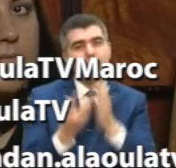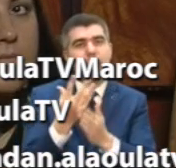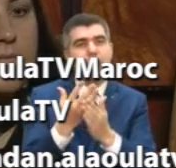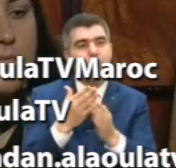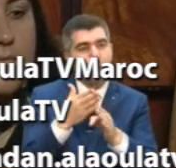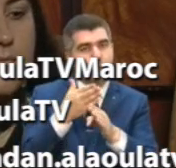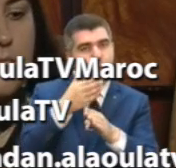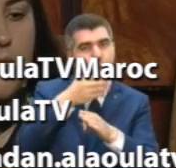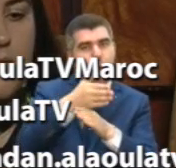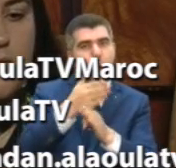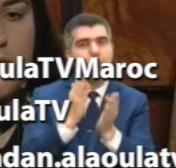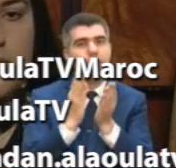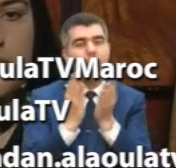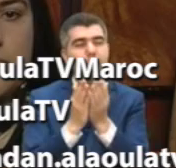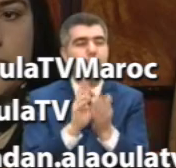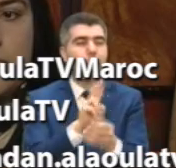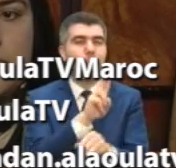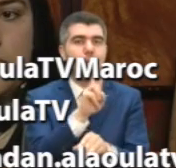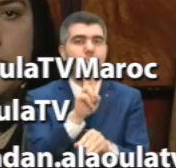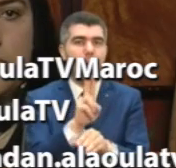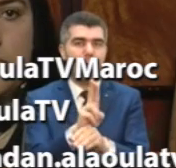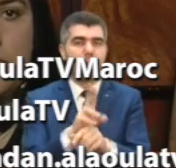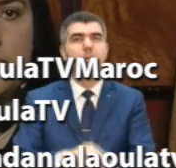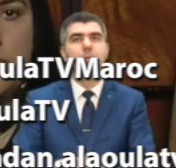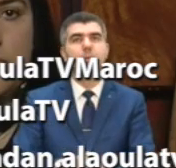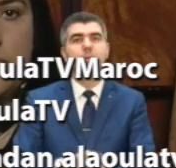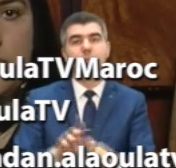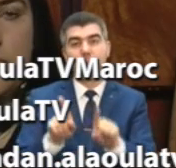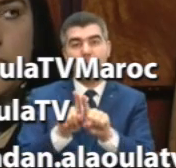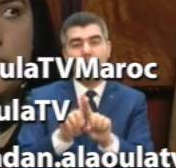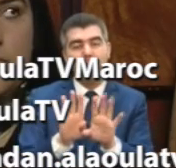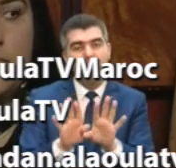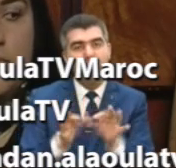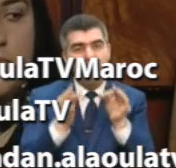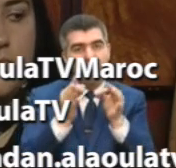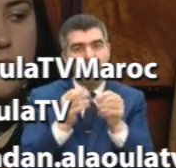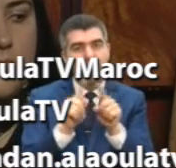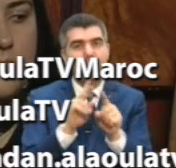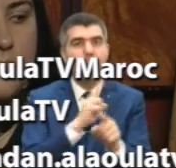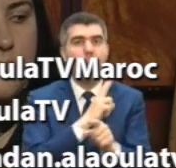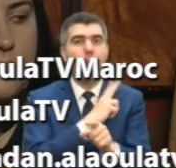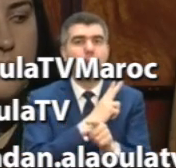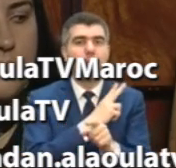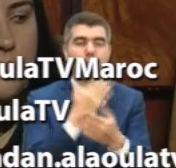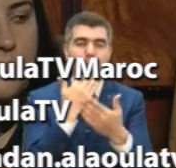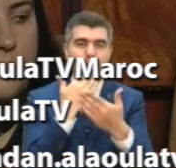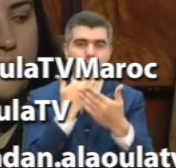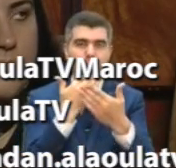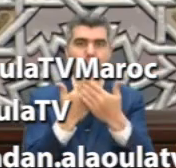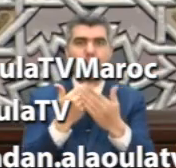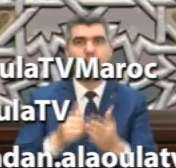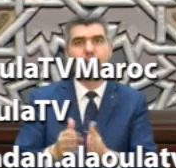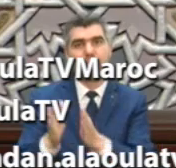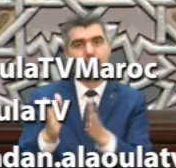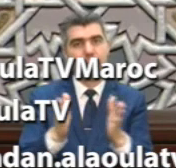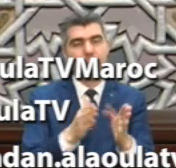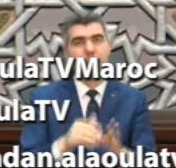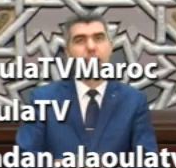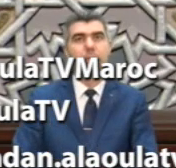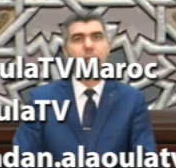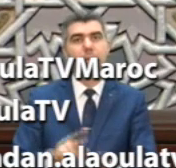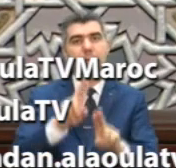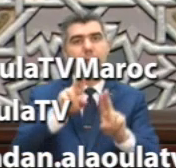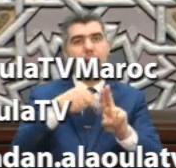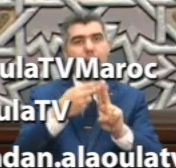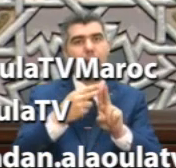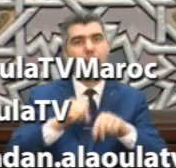المقبل، نسائلكم السيد الوزير عن مدى الخصص المهول في الأطر التعليمية. وشكرا. سيد الوزير